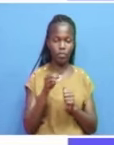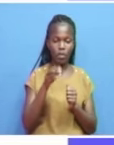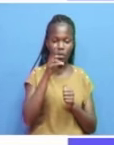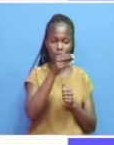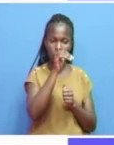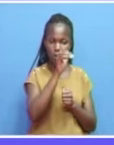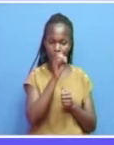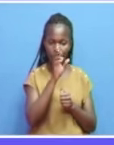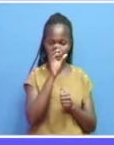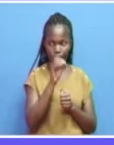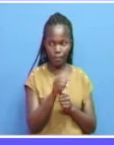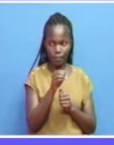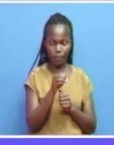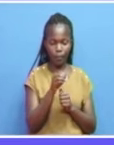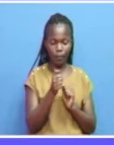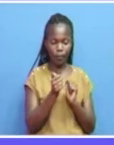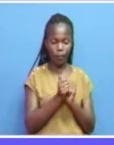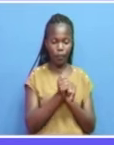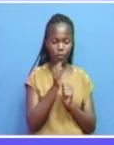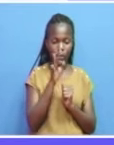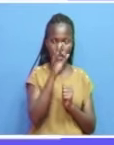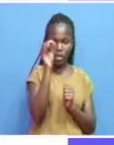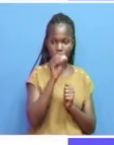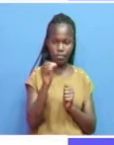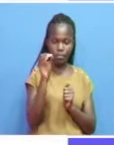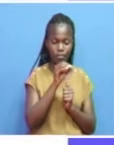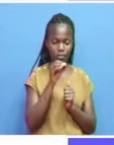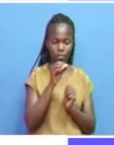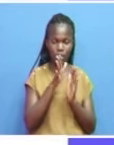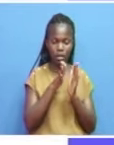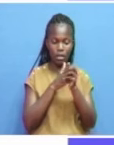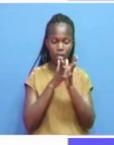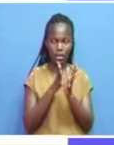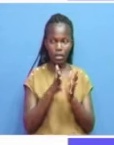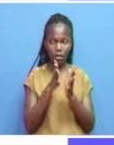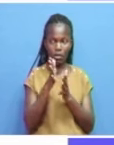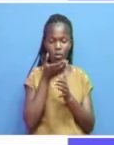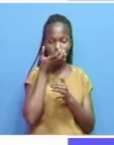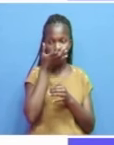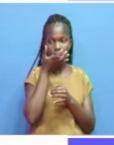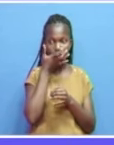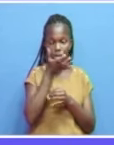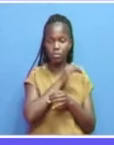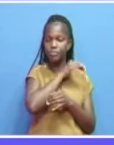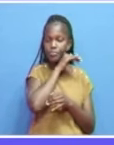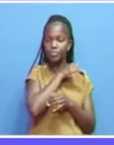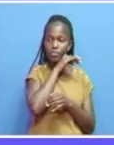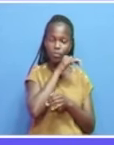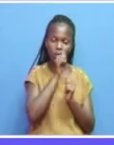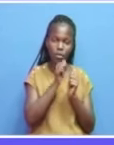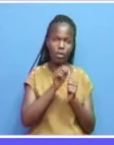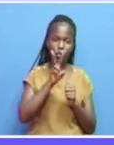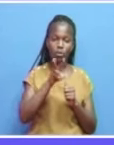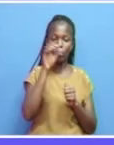Nyoro mujumbe wa Kiharu ena kilungu cha itatu yuluwa yana. Mutongwe wa chama cha ODM Raila Odinga na kilungu cha